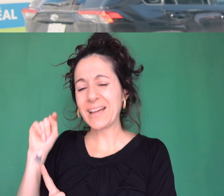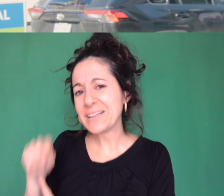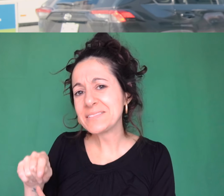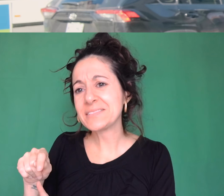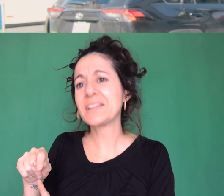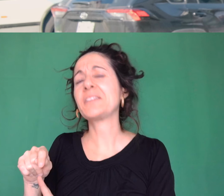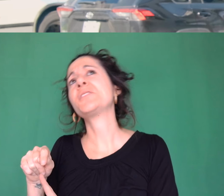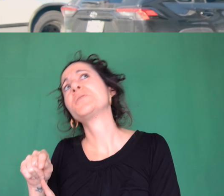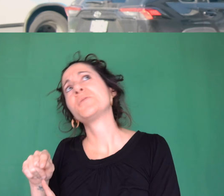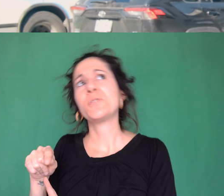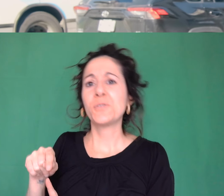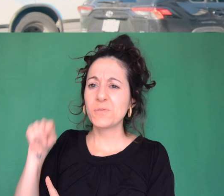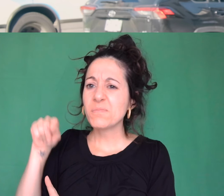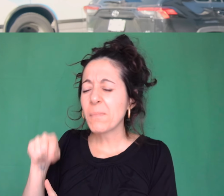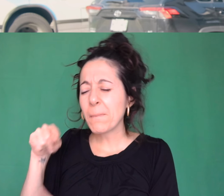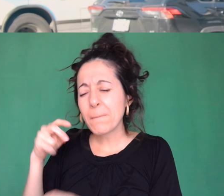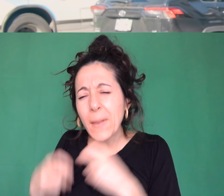malentendue,